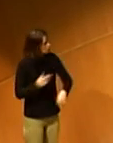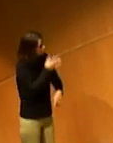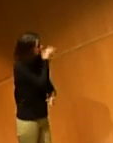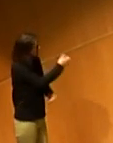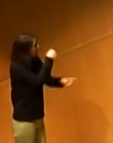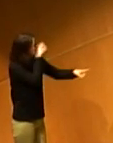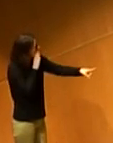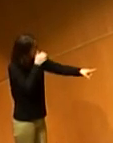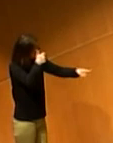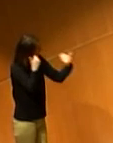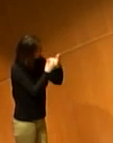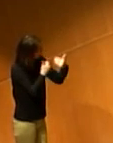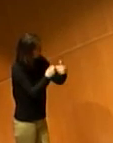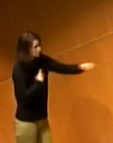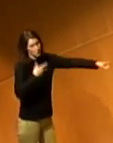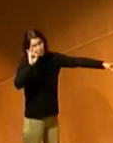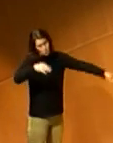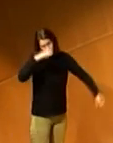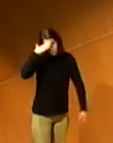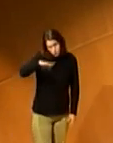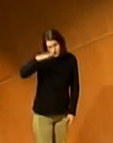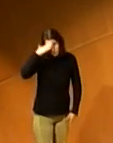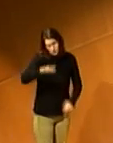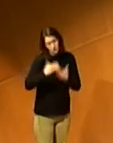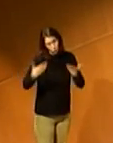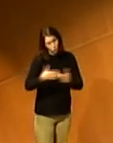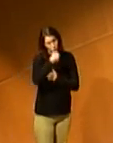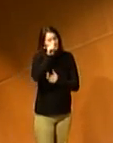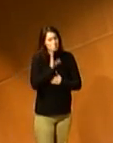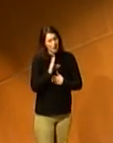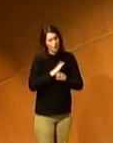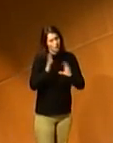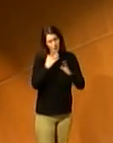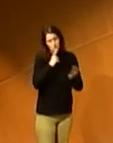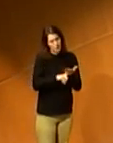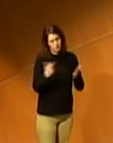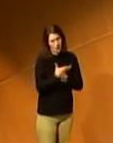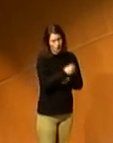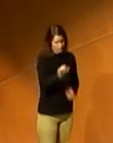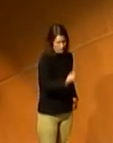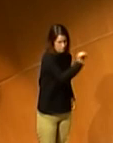Je sais. Effectivement, les parents veulent de plus en plus que les enfants restent en milieu ordinaire.